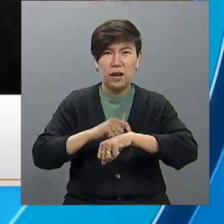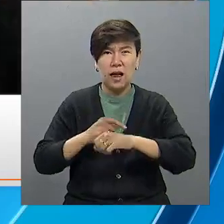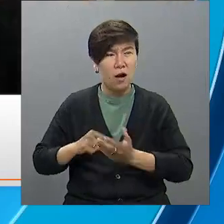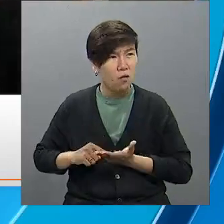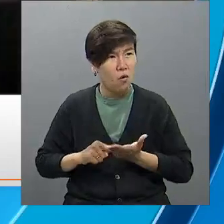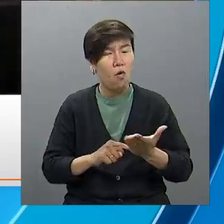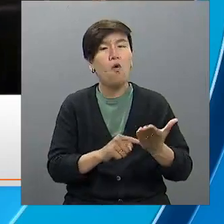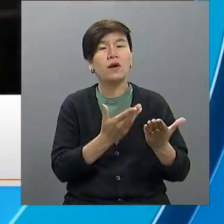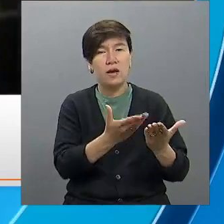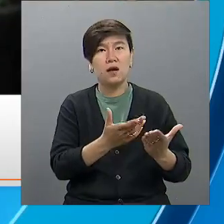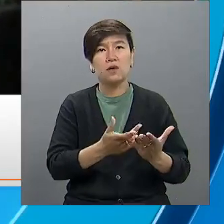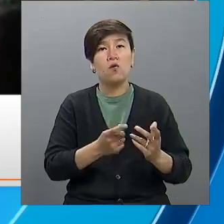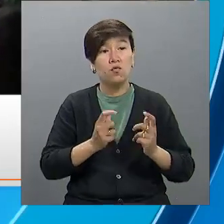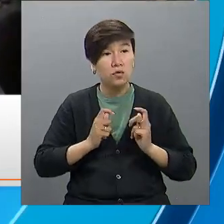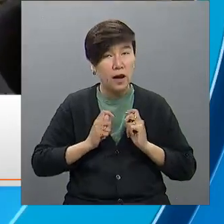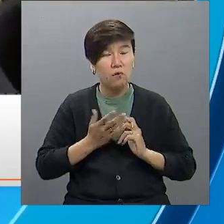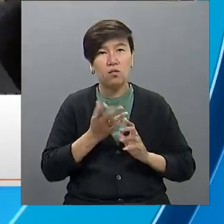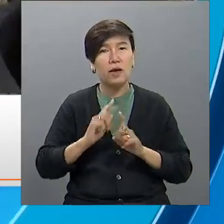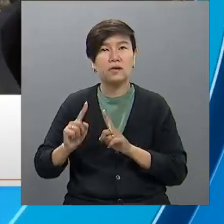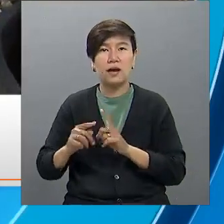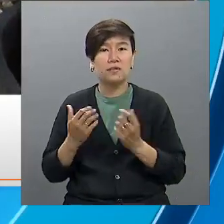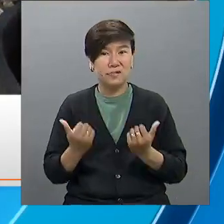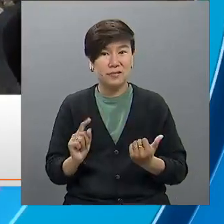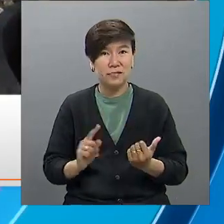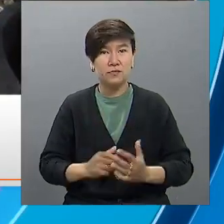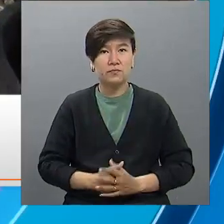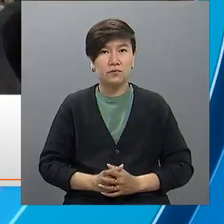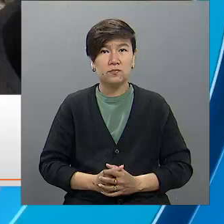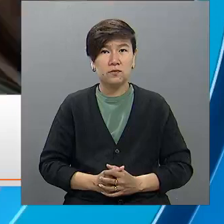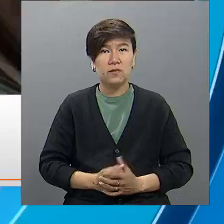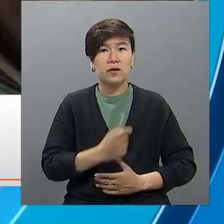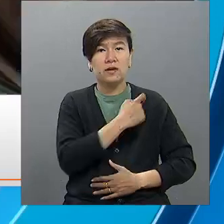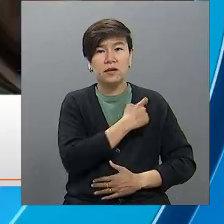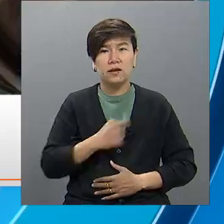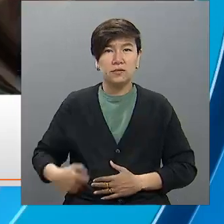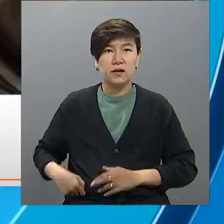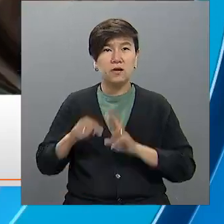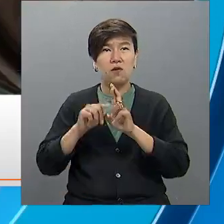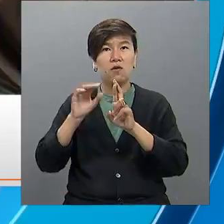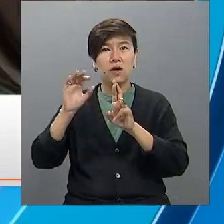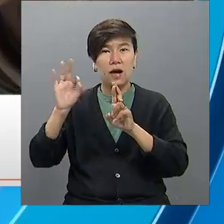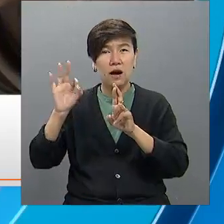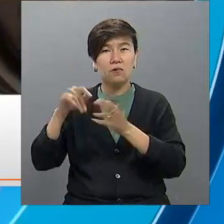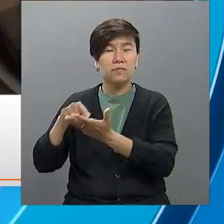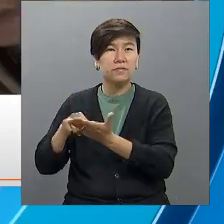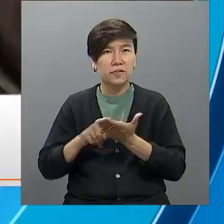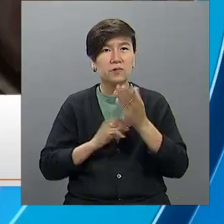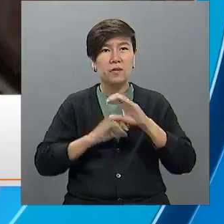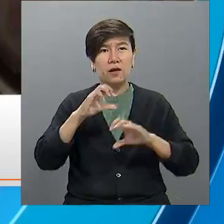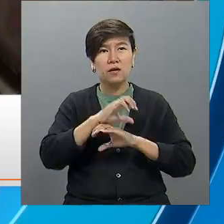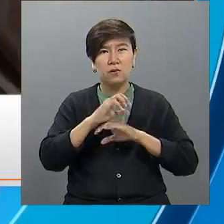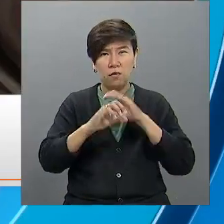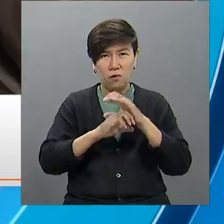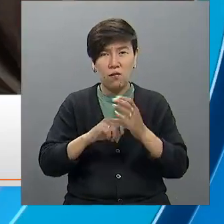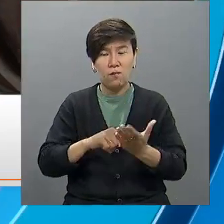ครับซึ่งโครงการนี้นะครับท่านนายหลวงรัชกาลที่9นะครับก็ทรงรับเป็นโครงการพระราชดำริตั้งแต่ปีพ.ศ.